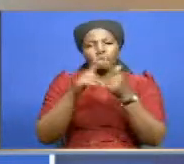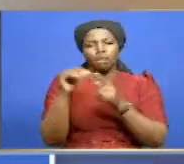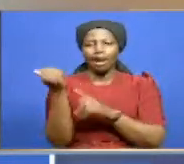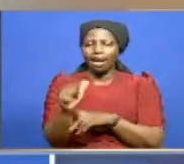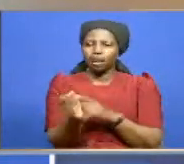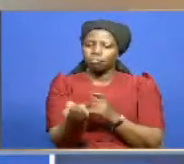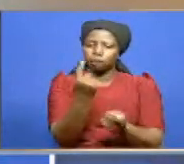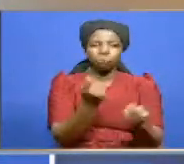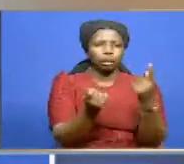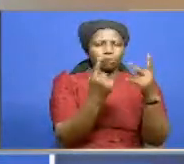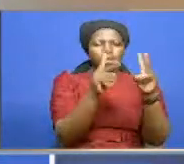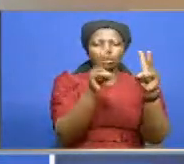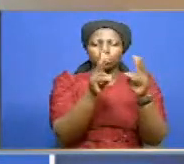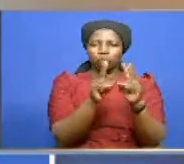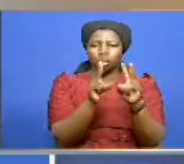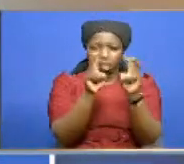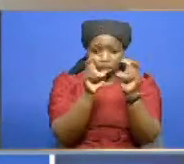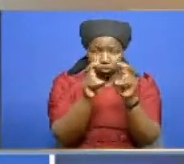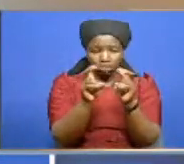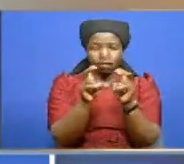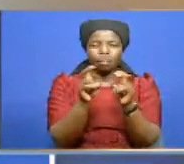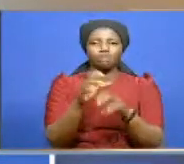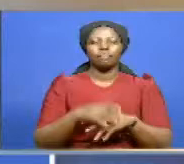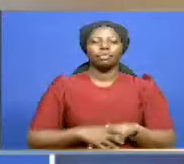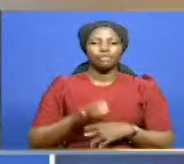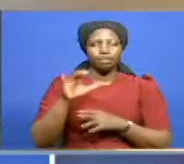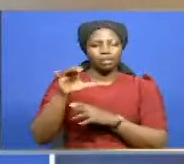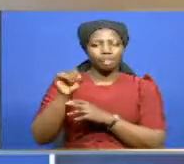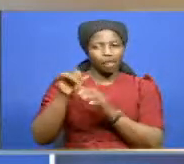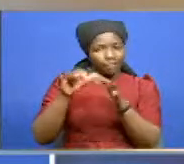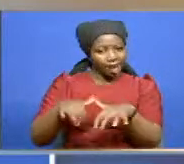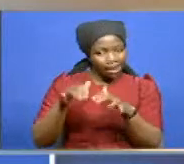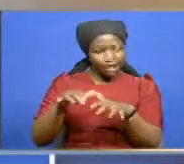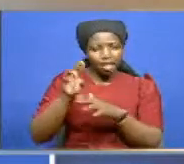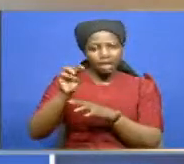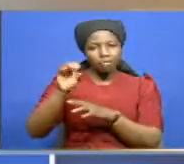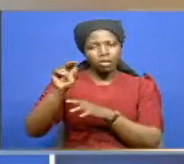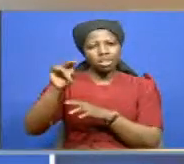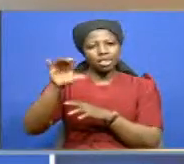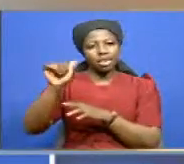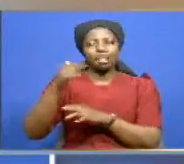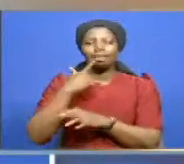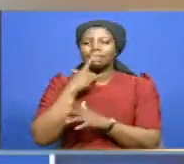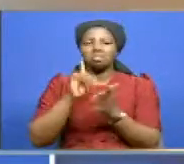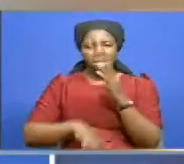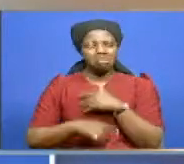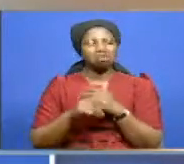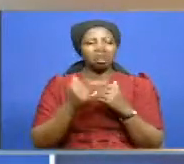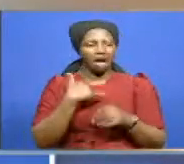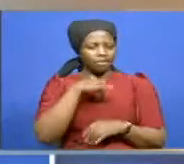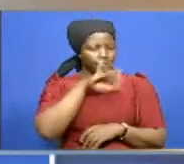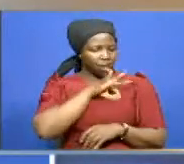wa Ulinzi Monica Juma amesema yapo manufaa mengi yanayoweza kupatikana kutokana na data inayopatikana kutokana na utafiti